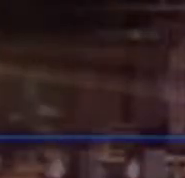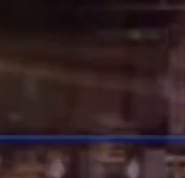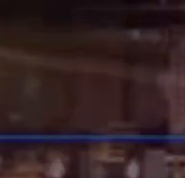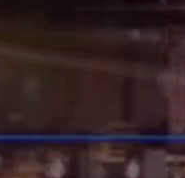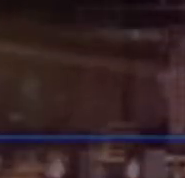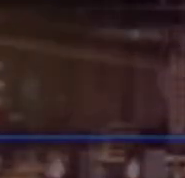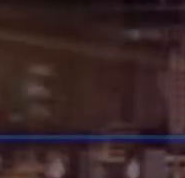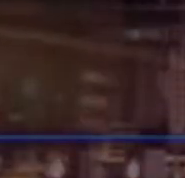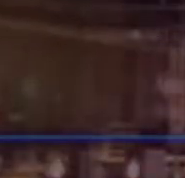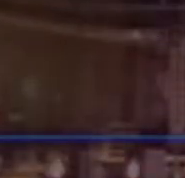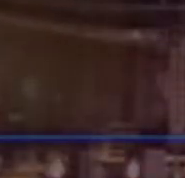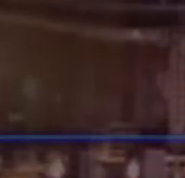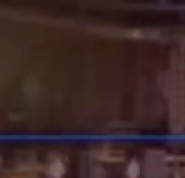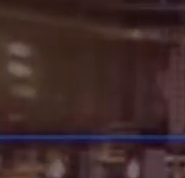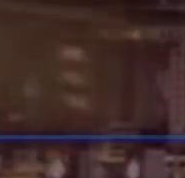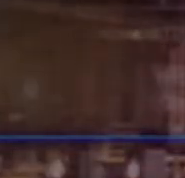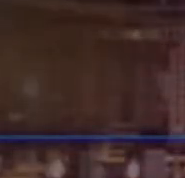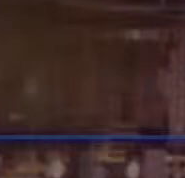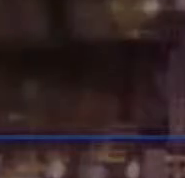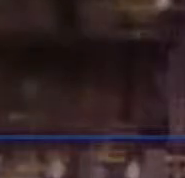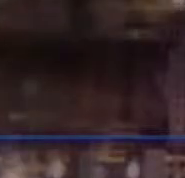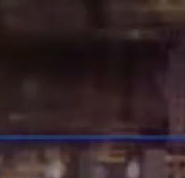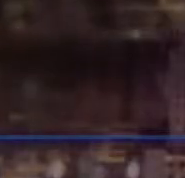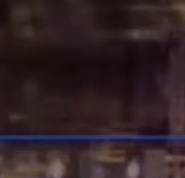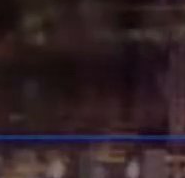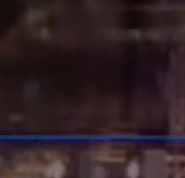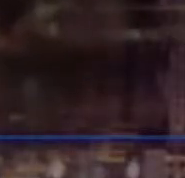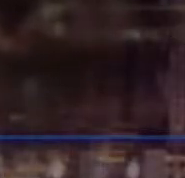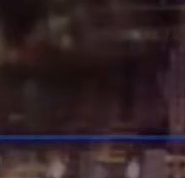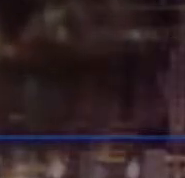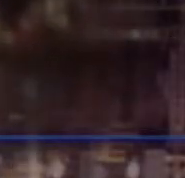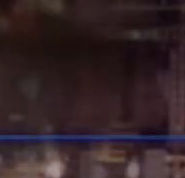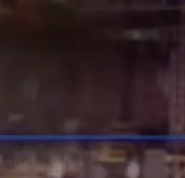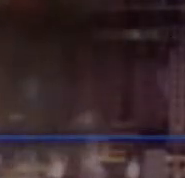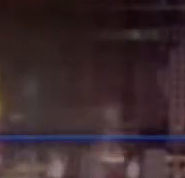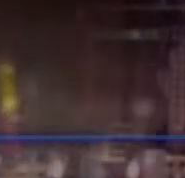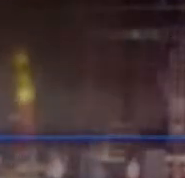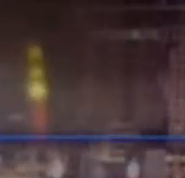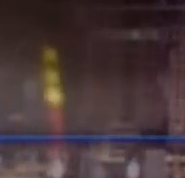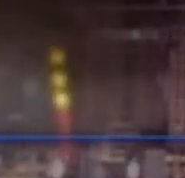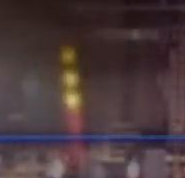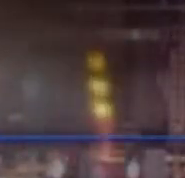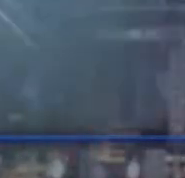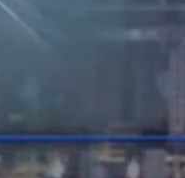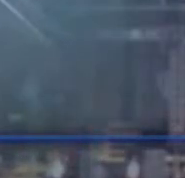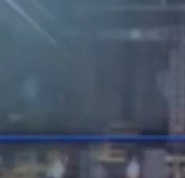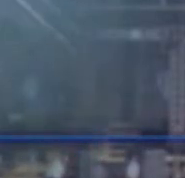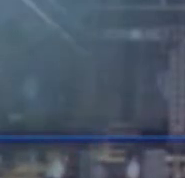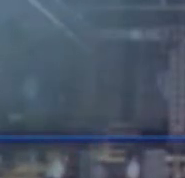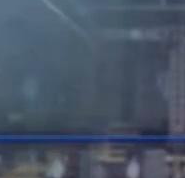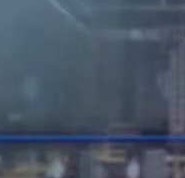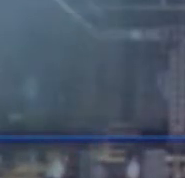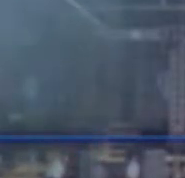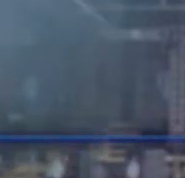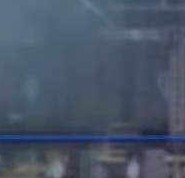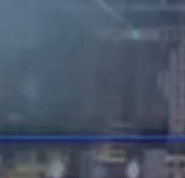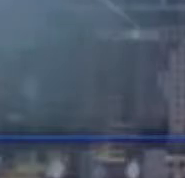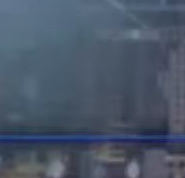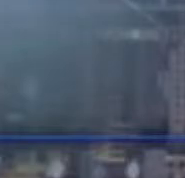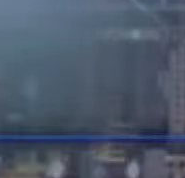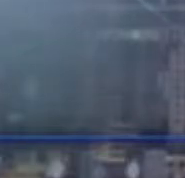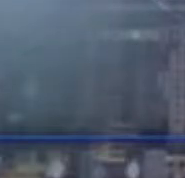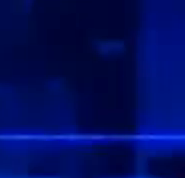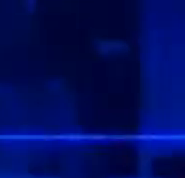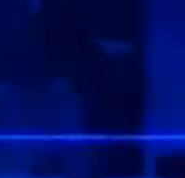Susunod, promotional stunt ng SM Mall of Asia para sa isang Netflix film nag-trending. Pero karamihan, hindi naman natuwa.